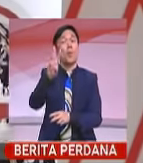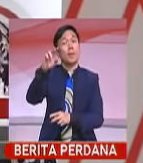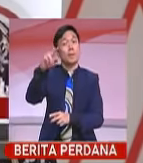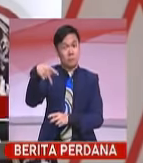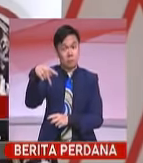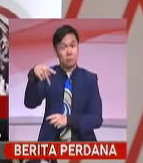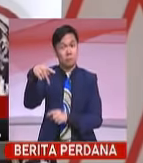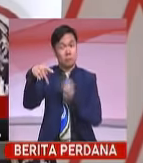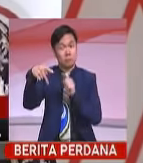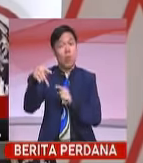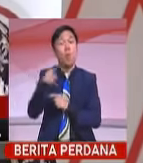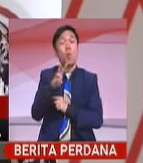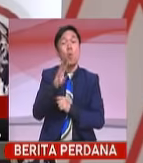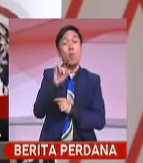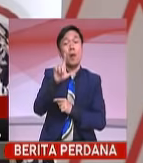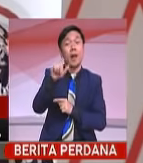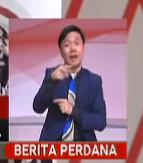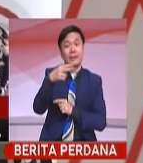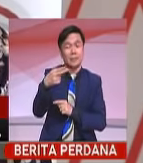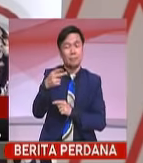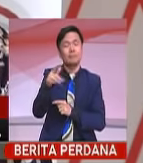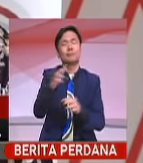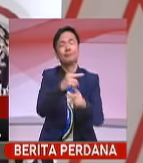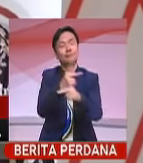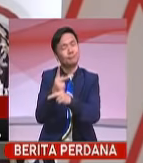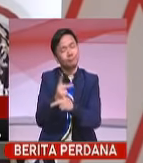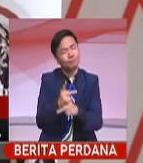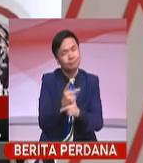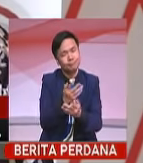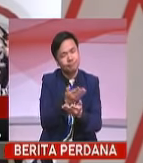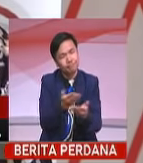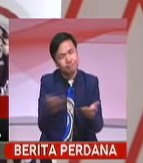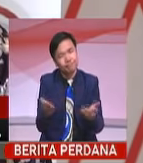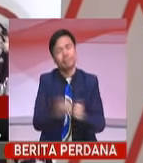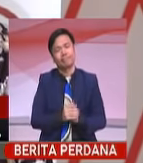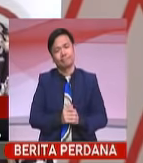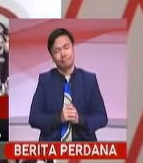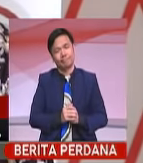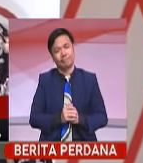Persekutuan Wilayah Prihatin dengan kita memperhebatkan